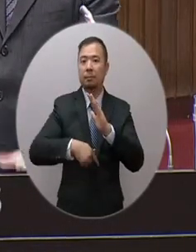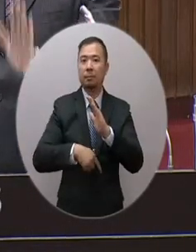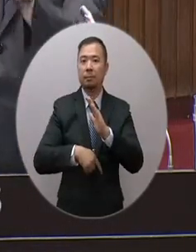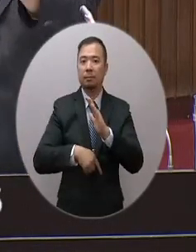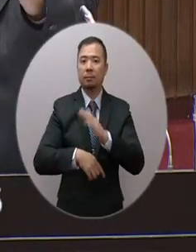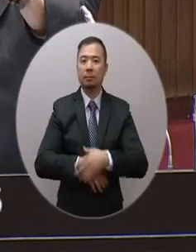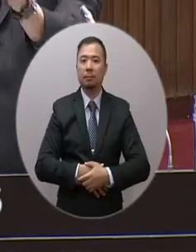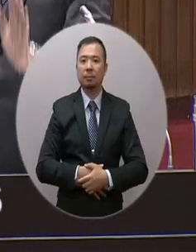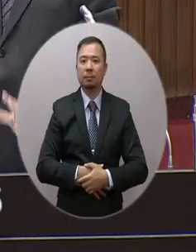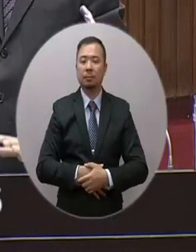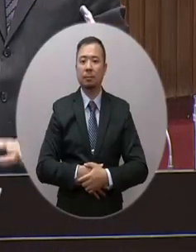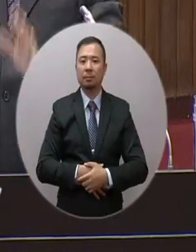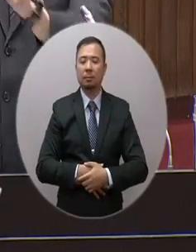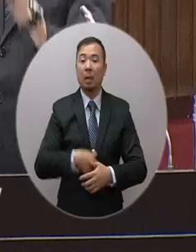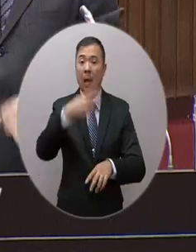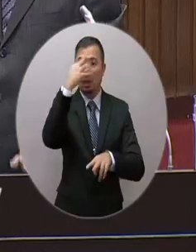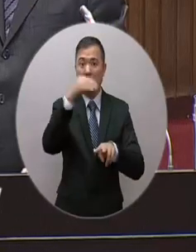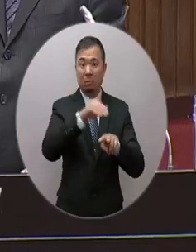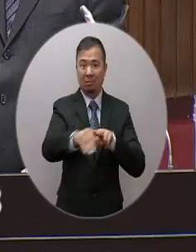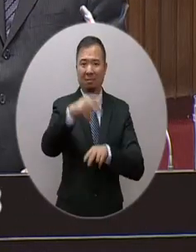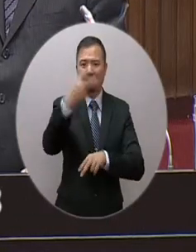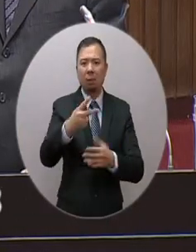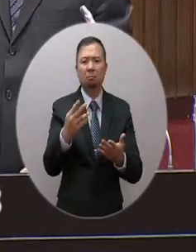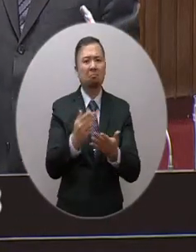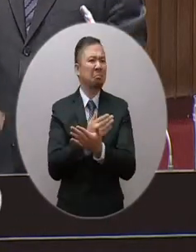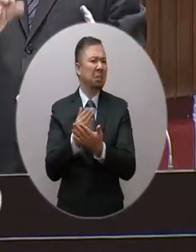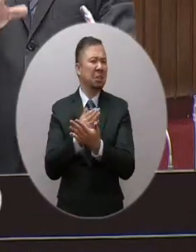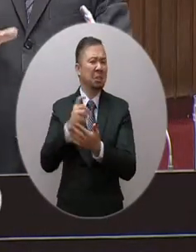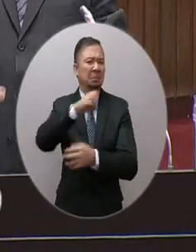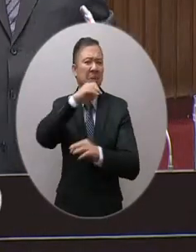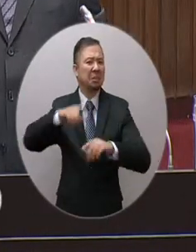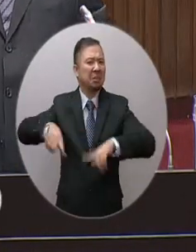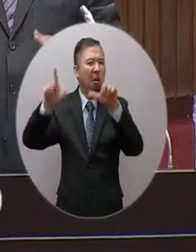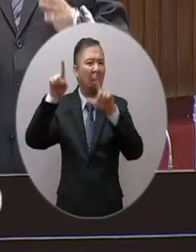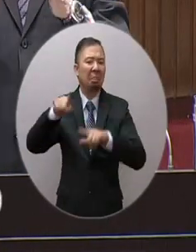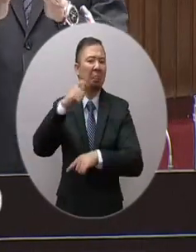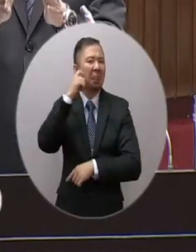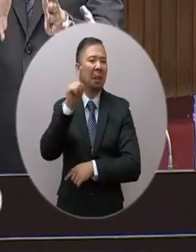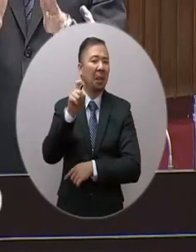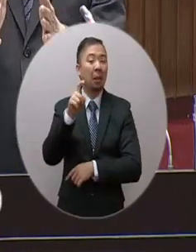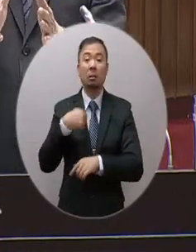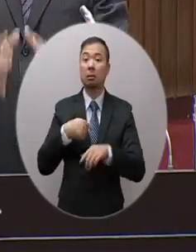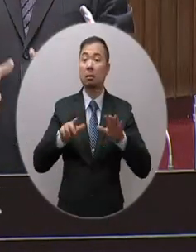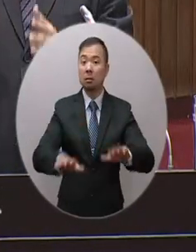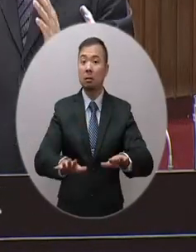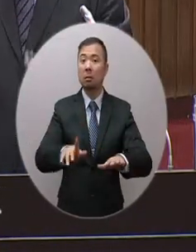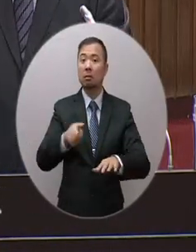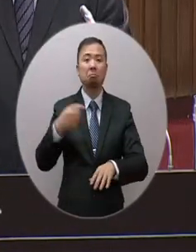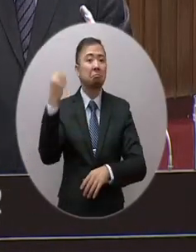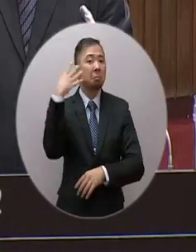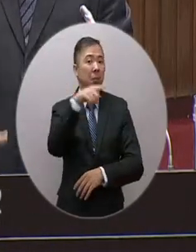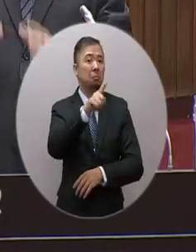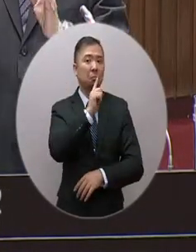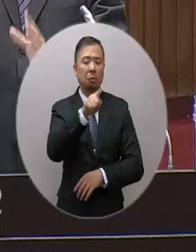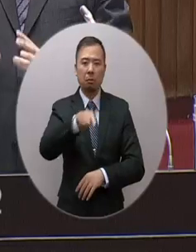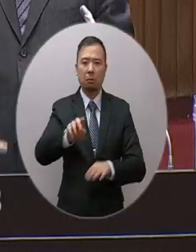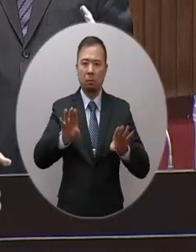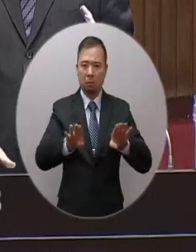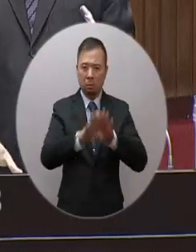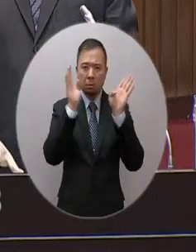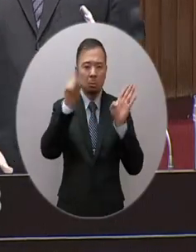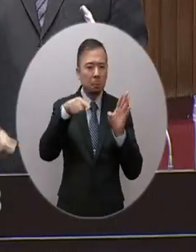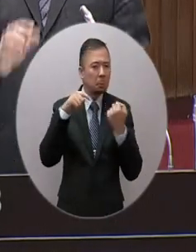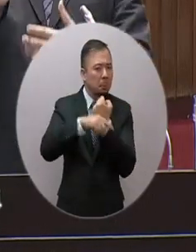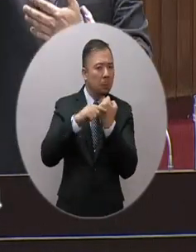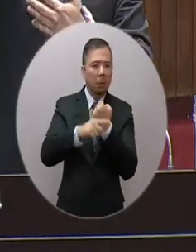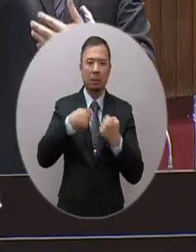们高铁不再做评估，不可行。好，现在你们都说要正式进入了，我们也期待我们能早日